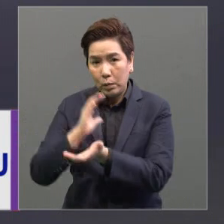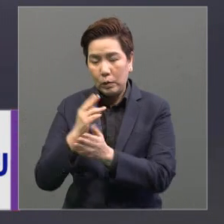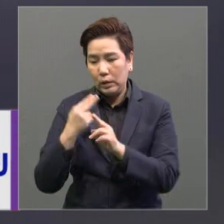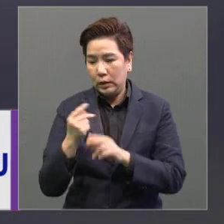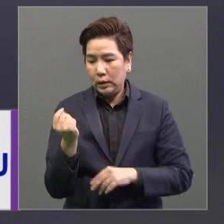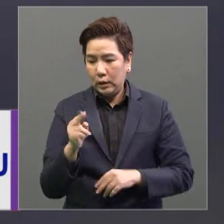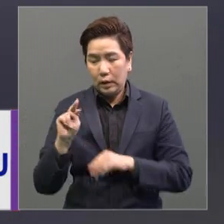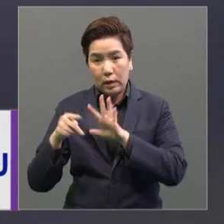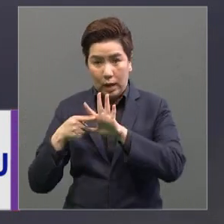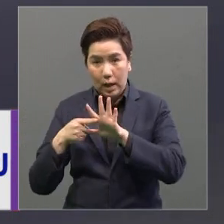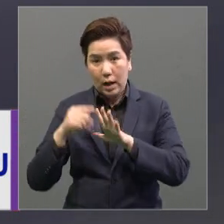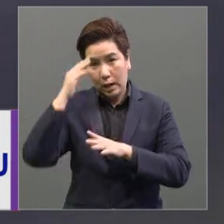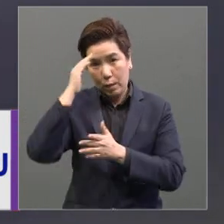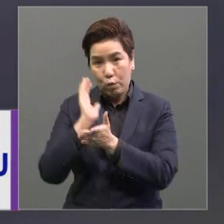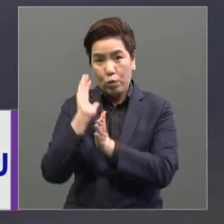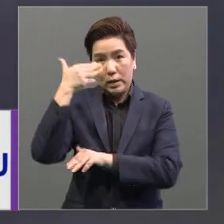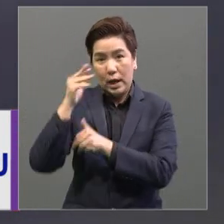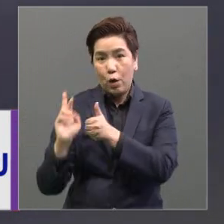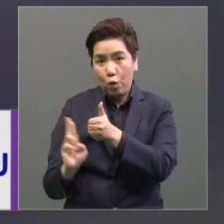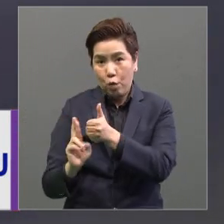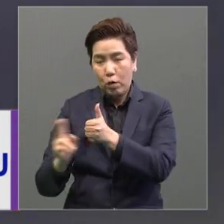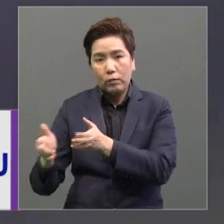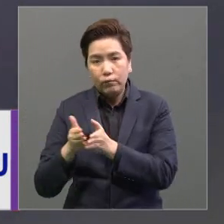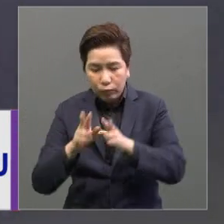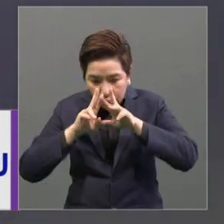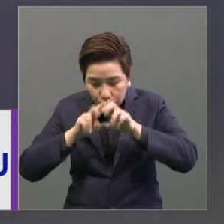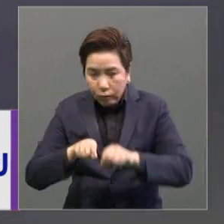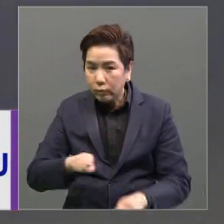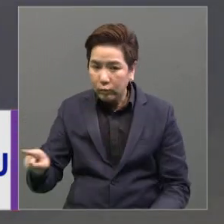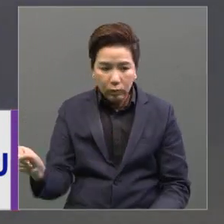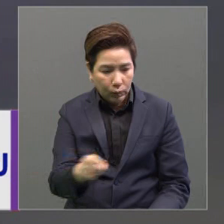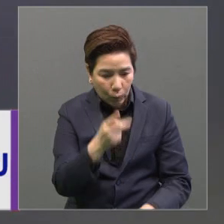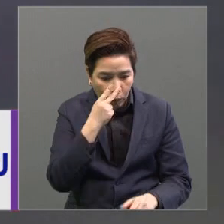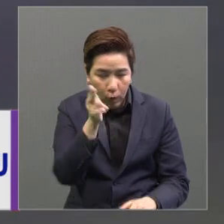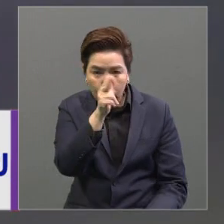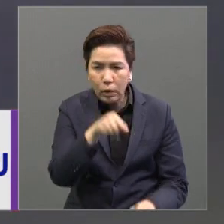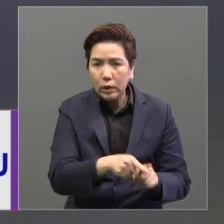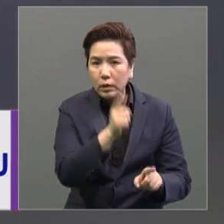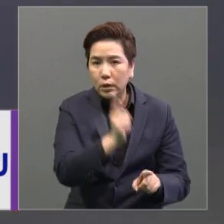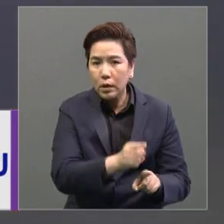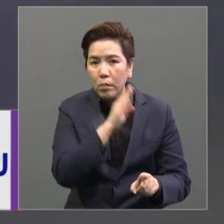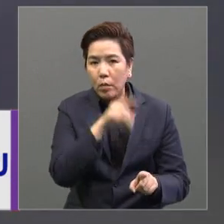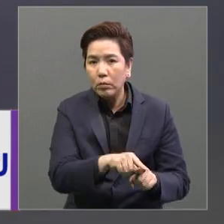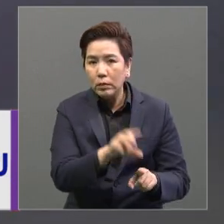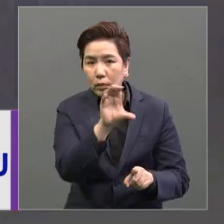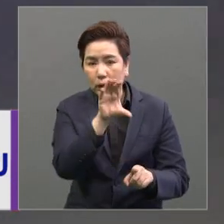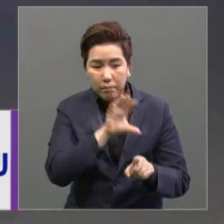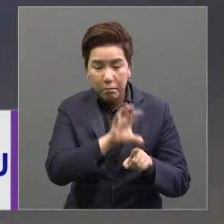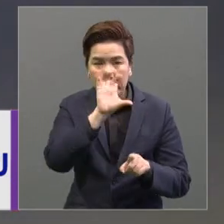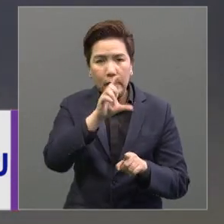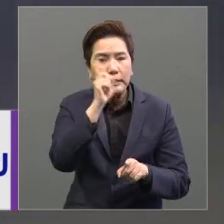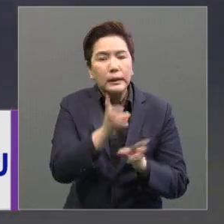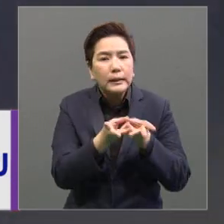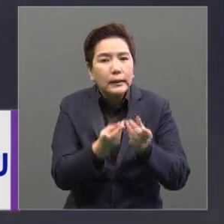าชูวงศ์รองผู้บัญชาการตำรวจแห่งชาติที่ดูแลงานสืบสวนนะครับให้ไปตรวจสอบที่มาที่ไปของคลิปว่าตกลงคลิปนี้มันมีข้อเท็จจริ